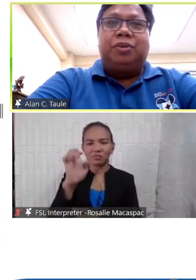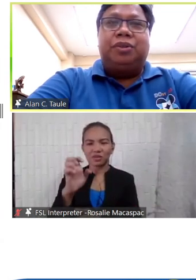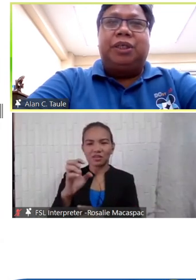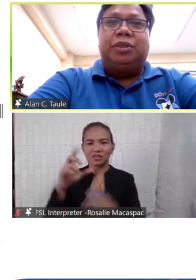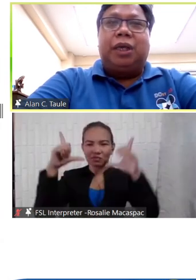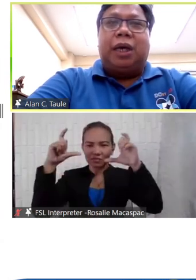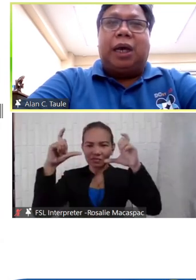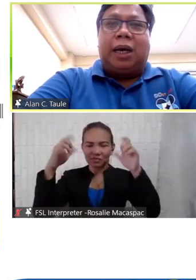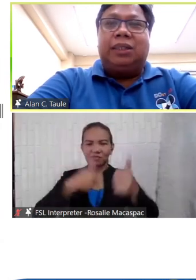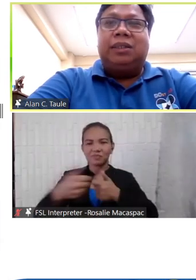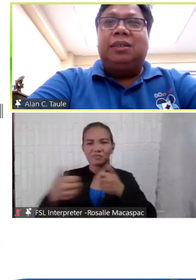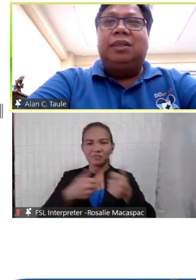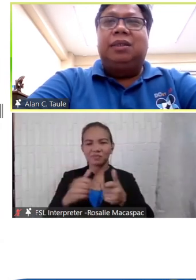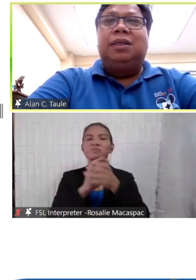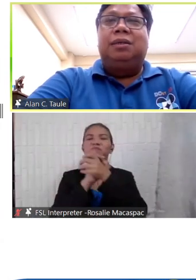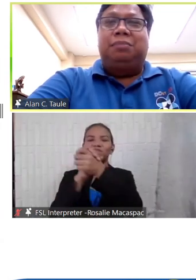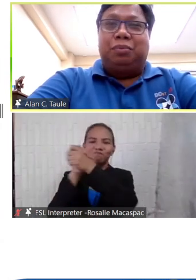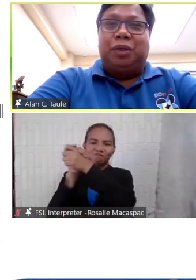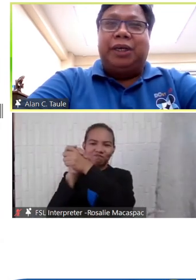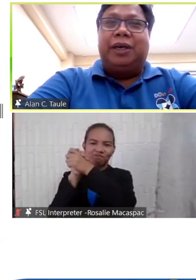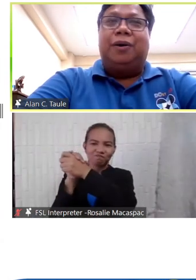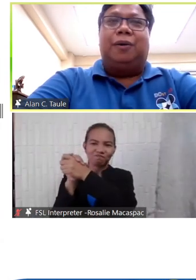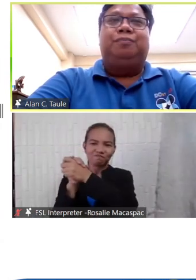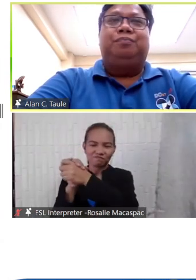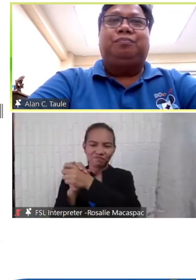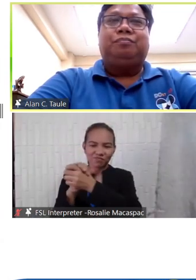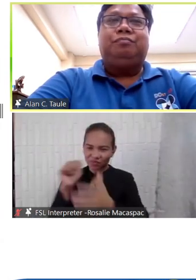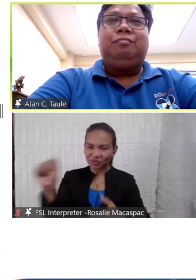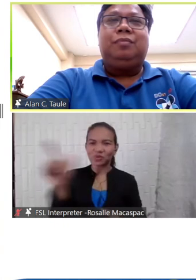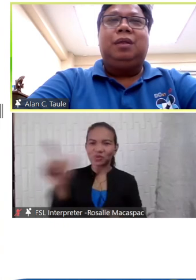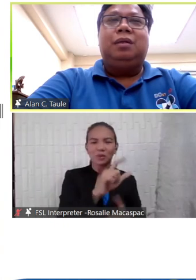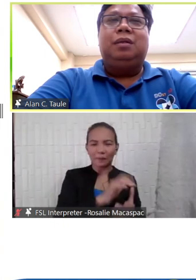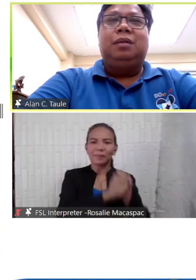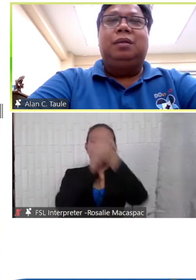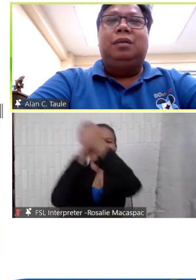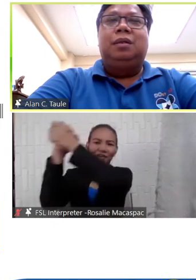Congratulations po sa inyong lahat. Mabuhay kayo.